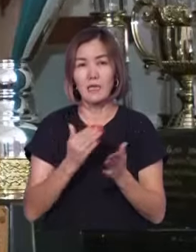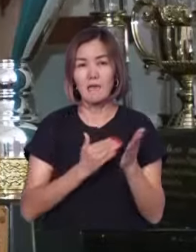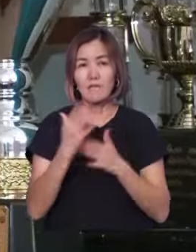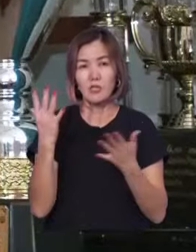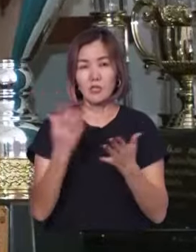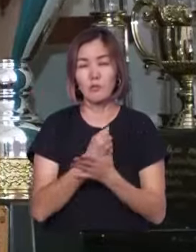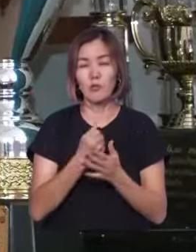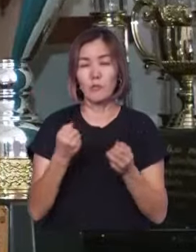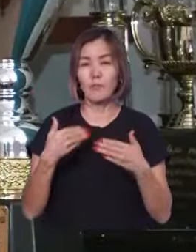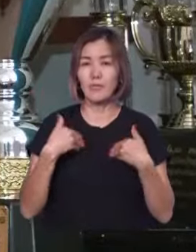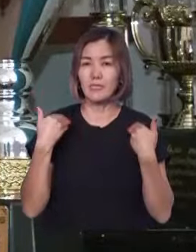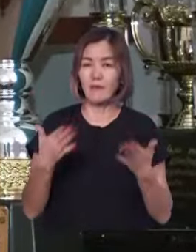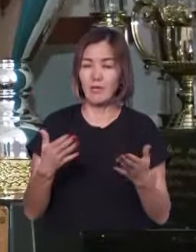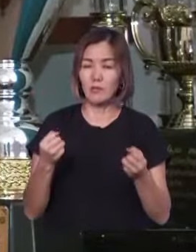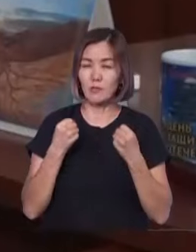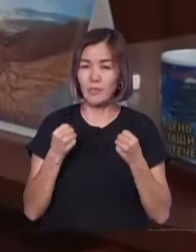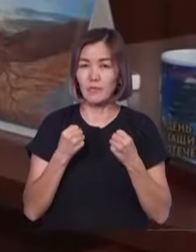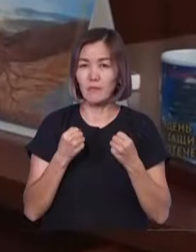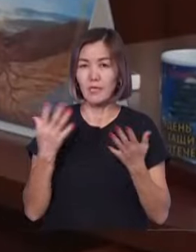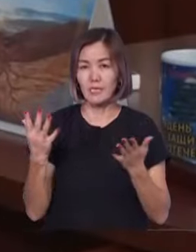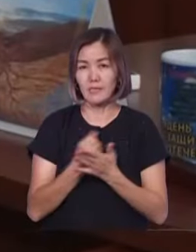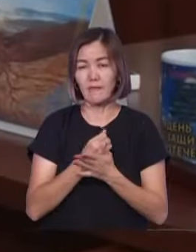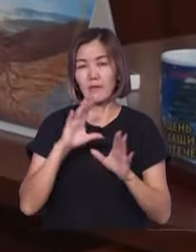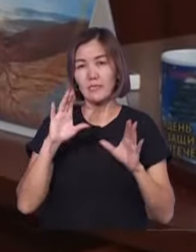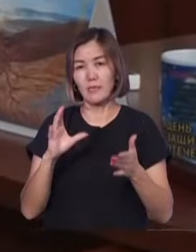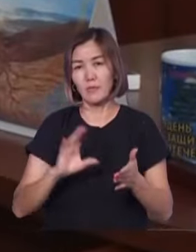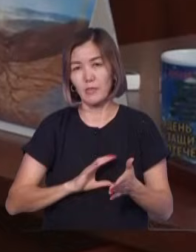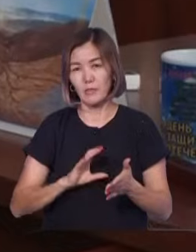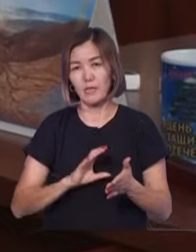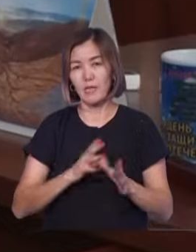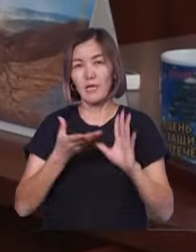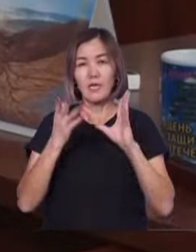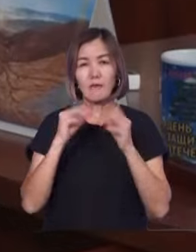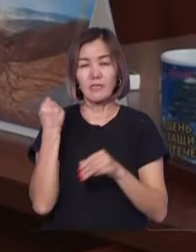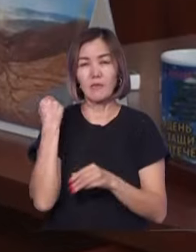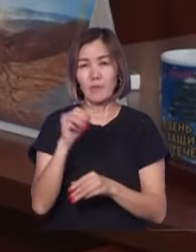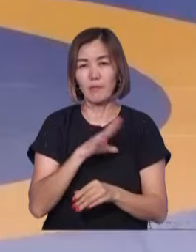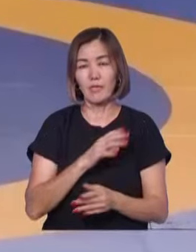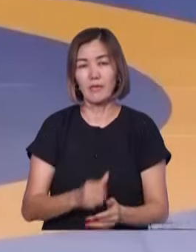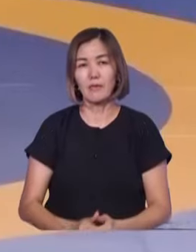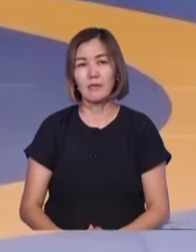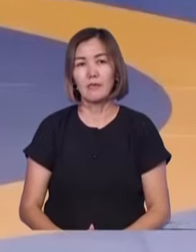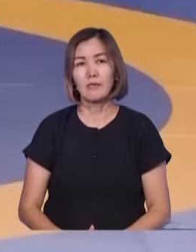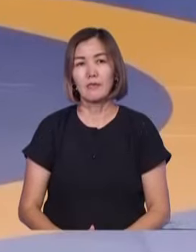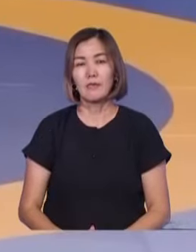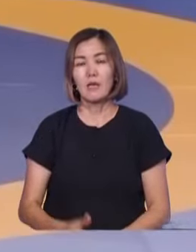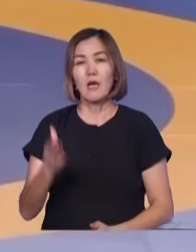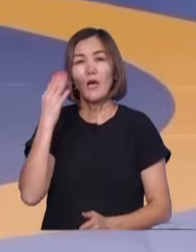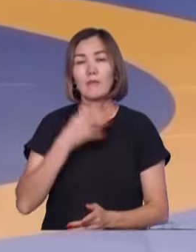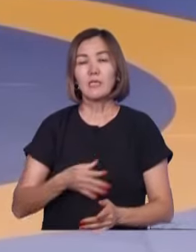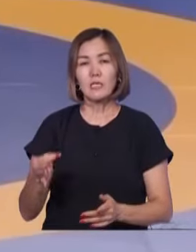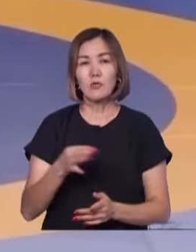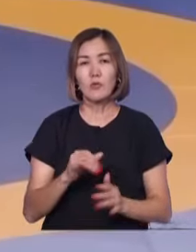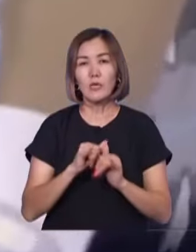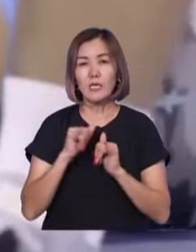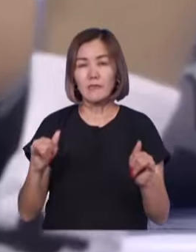спорта Поздравляю соотечественников С завоеванием Серебряной награды и в целом победой в целом в Алматинской области